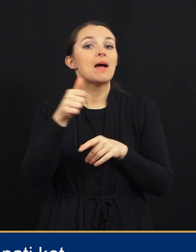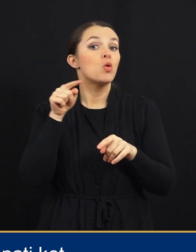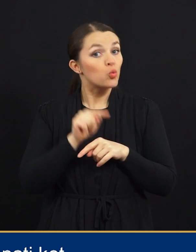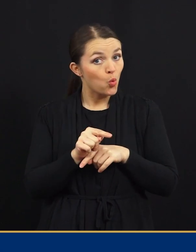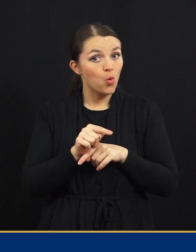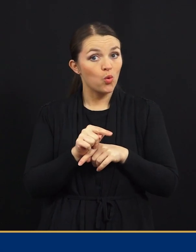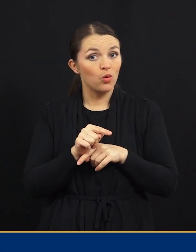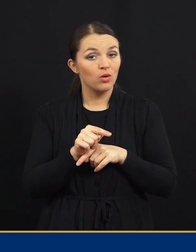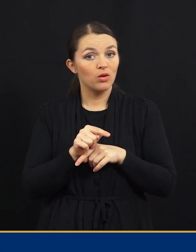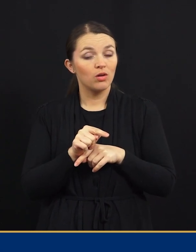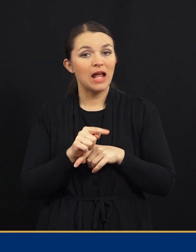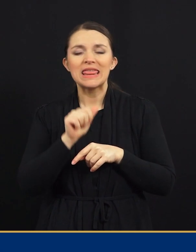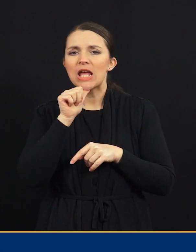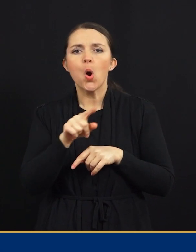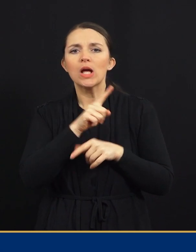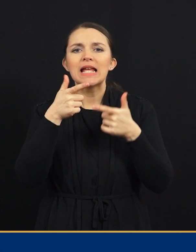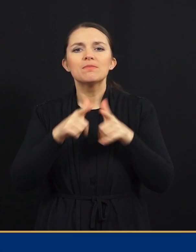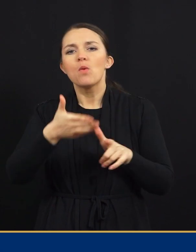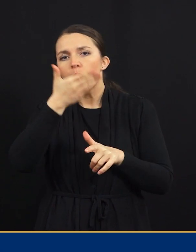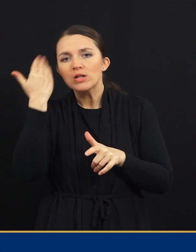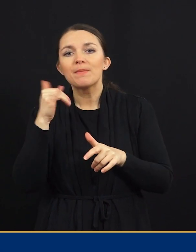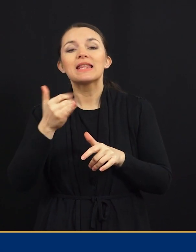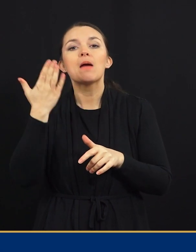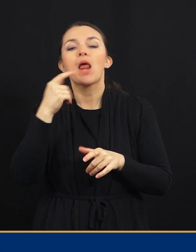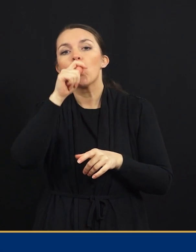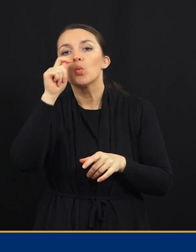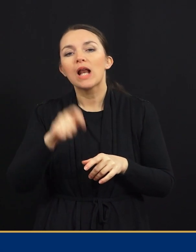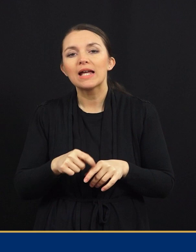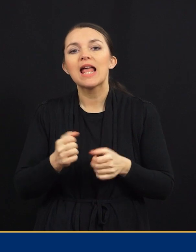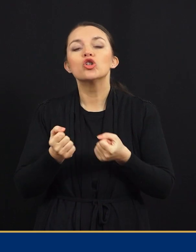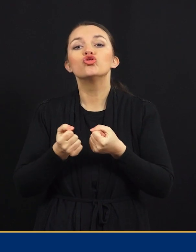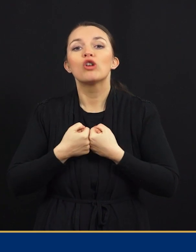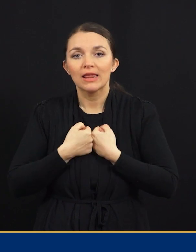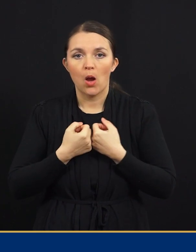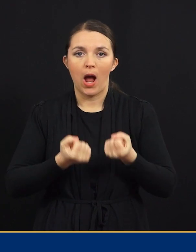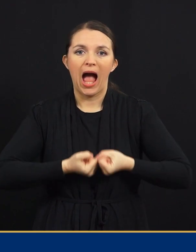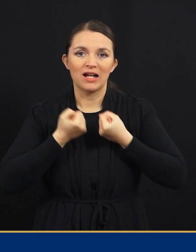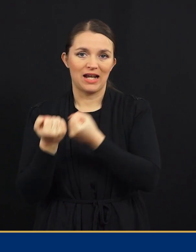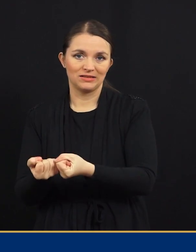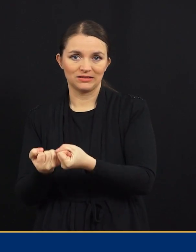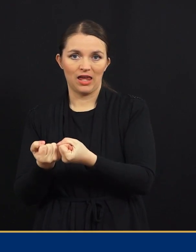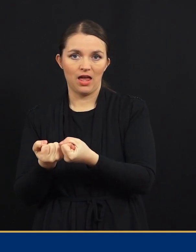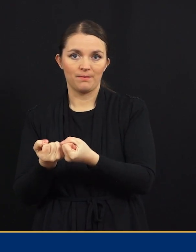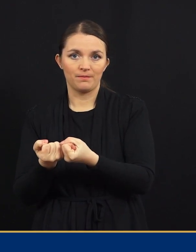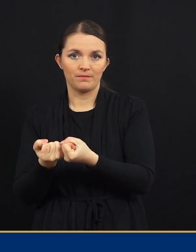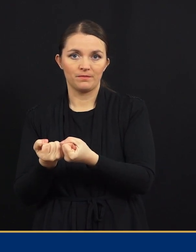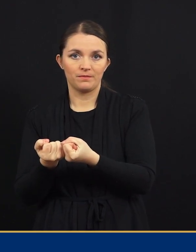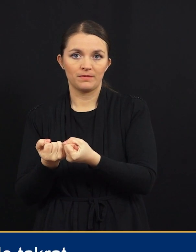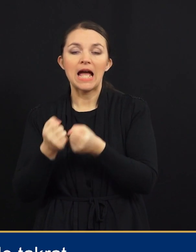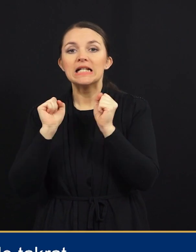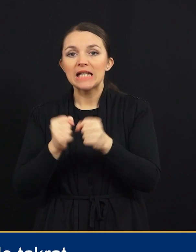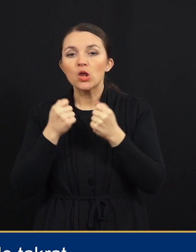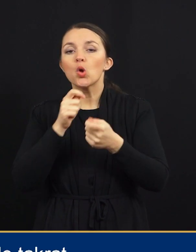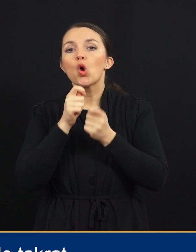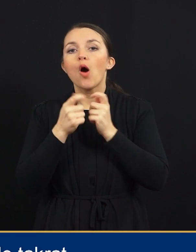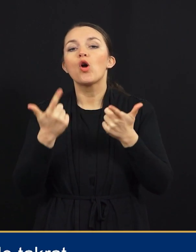to. Nikoli ne smemo pozabiti, da je bila Ukrajina žrtev agresije. Zato